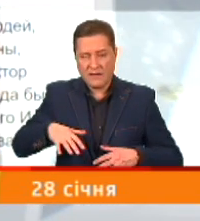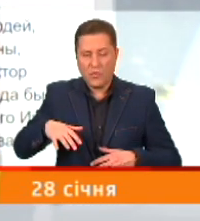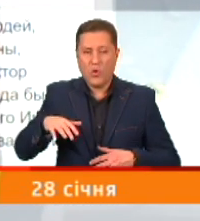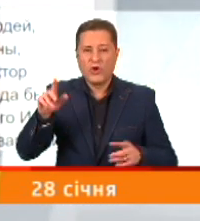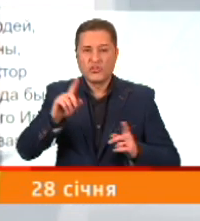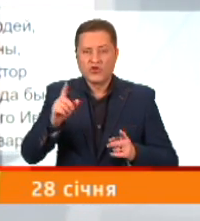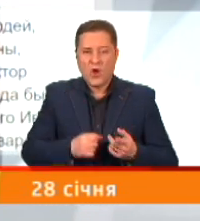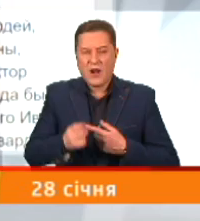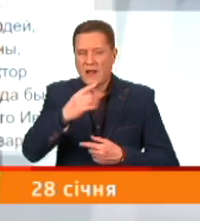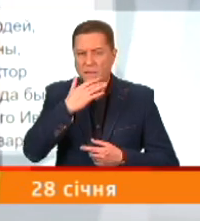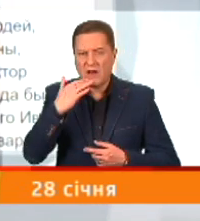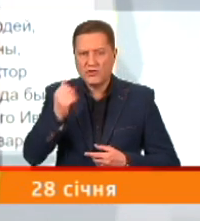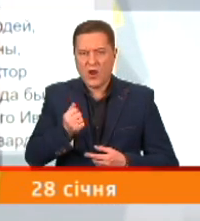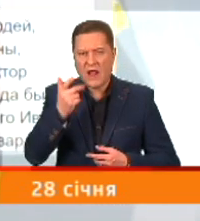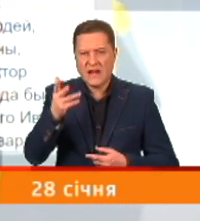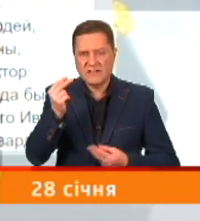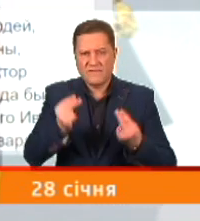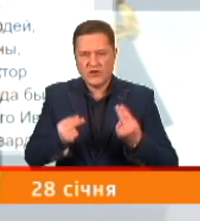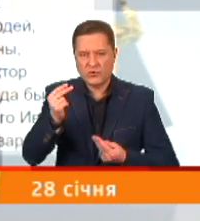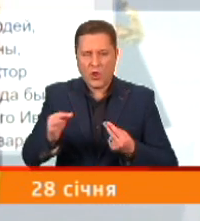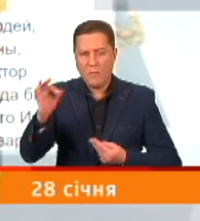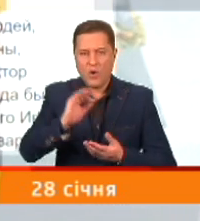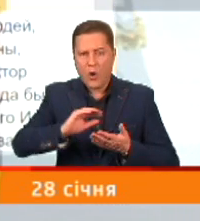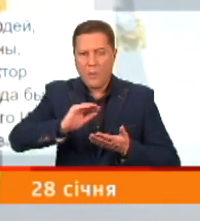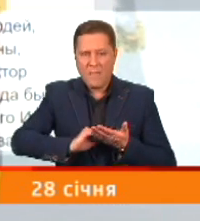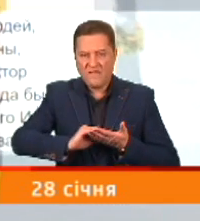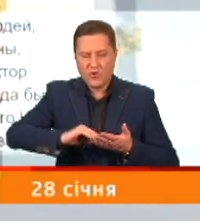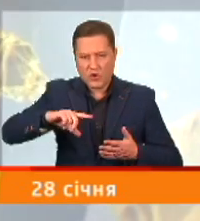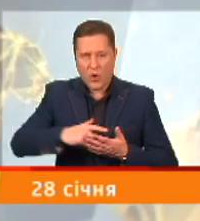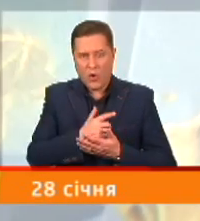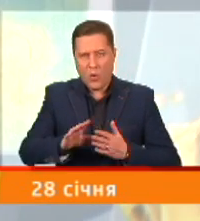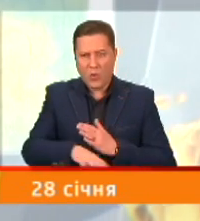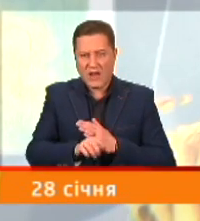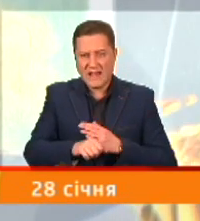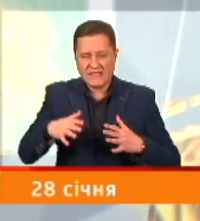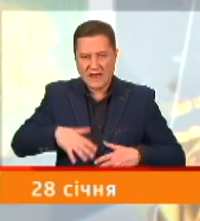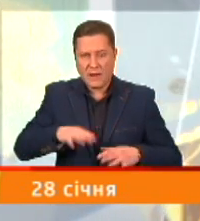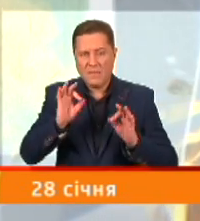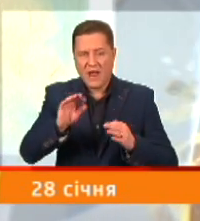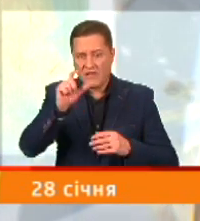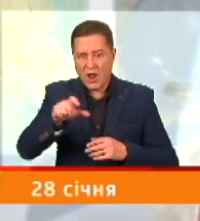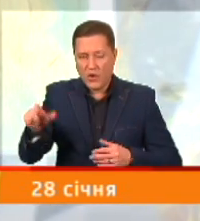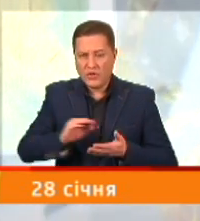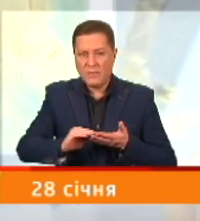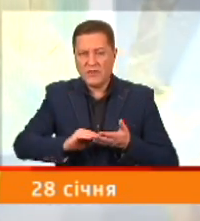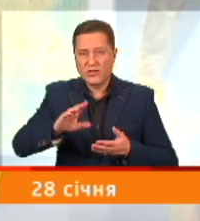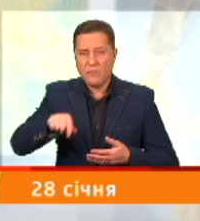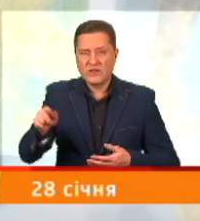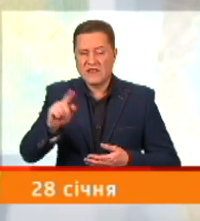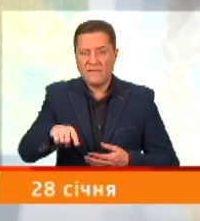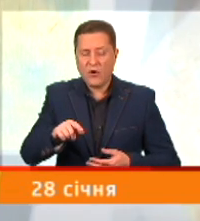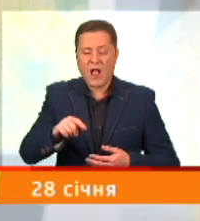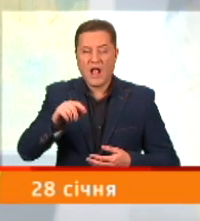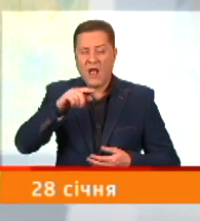родила неймовірне кількість шуток про повторно украдений Крим. Правильно люди пишут, после того, как в России украли